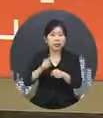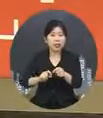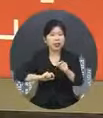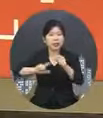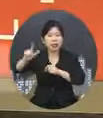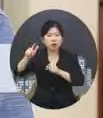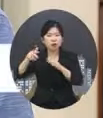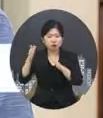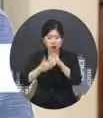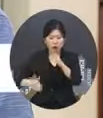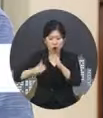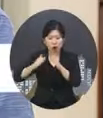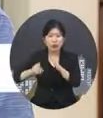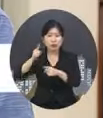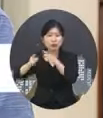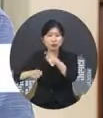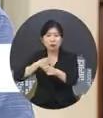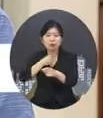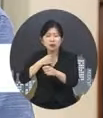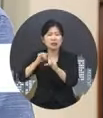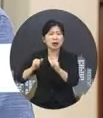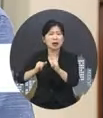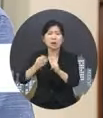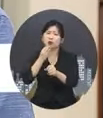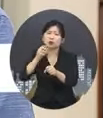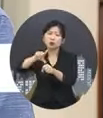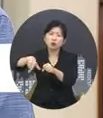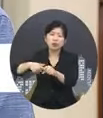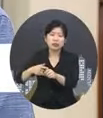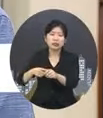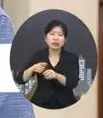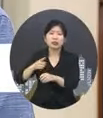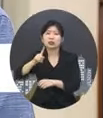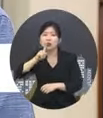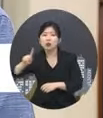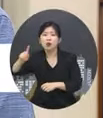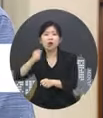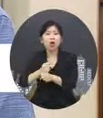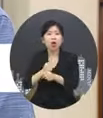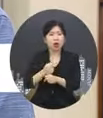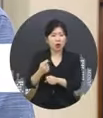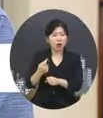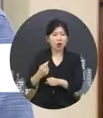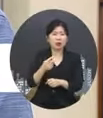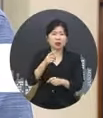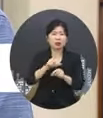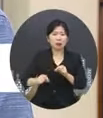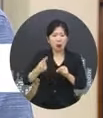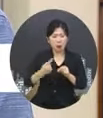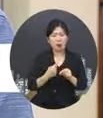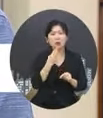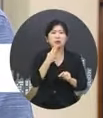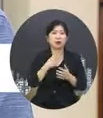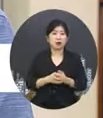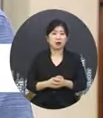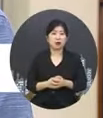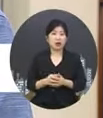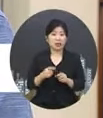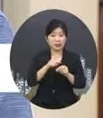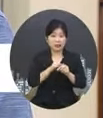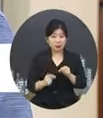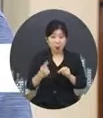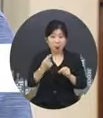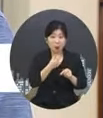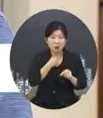수도권 은 사실 정치 비울 들을 계속 늘려 나오고 있지만 지방 속에는 학생들이 수시로 많이 선호 하고 그 다음에 9월에